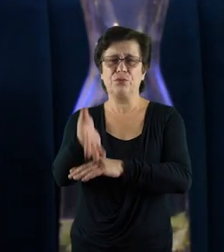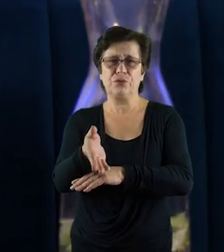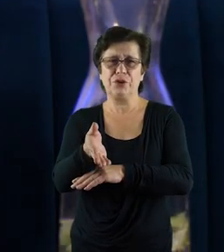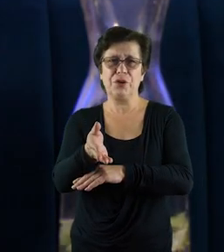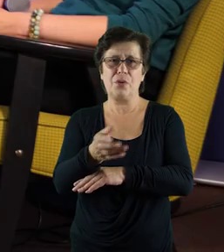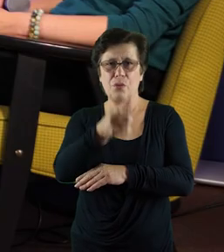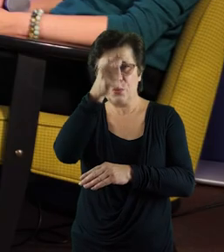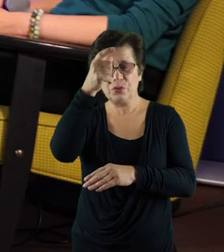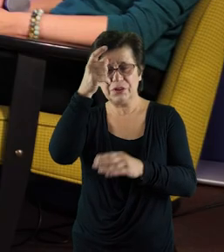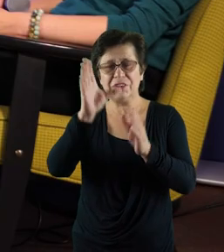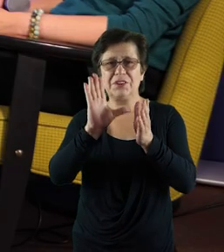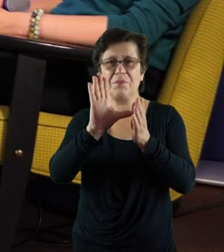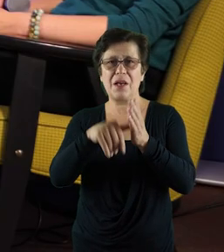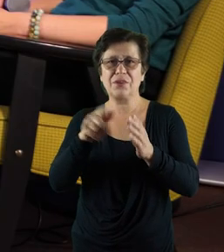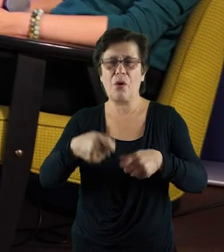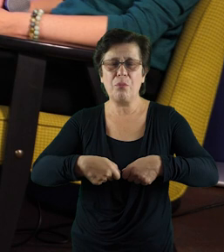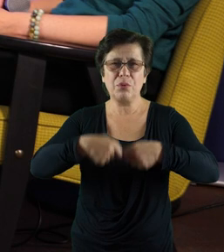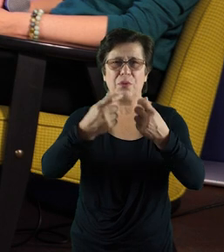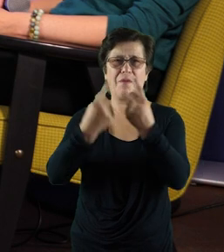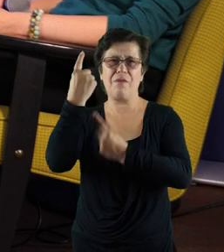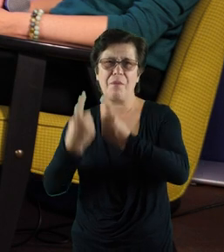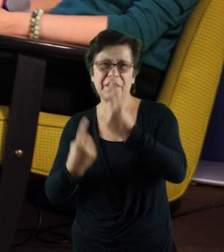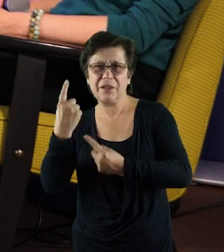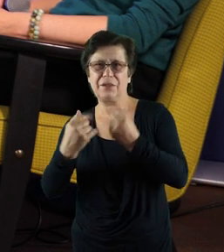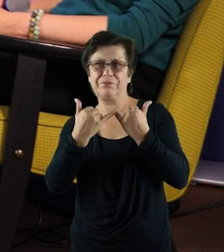wygnańcem. Jak mamy to rozumieć?